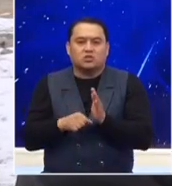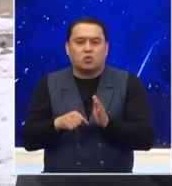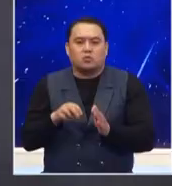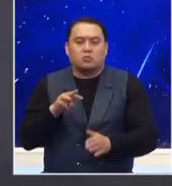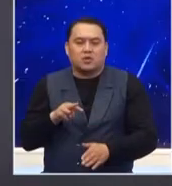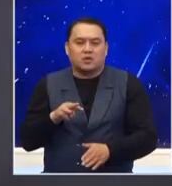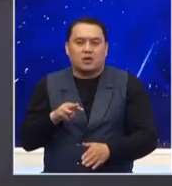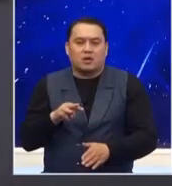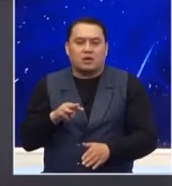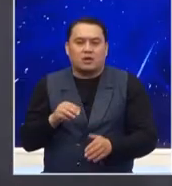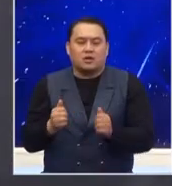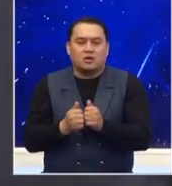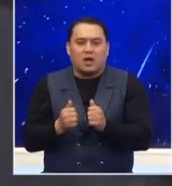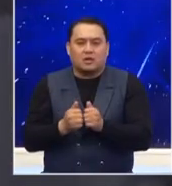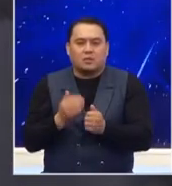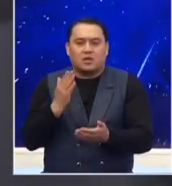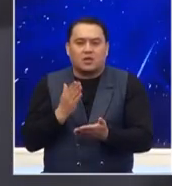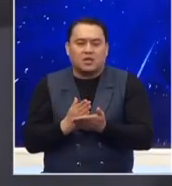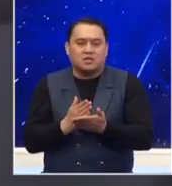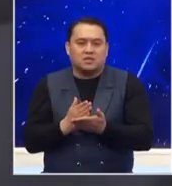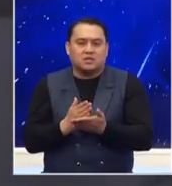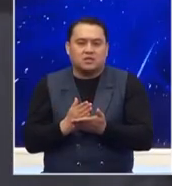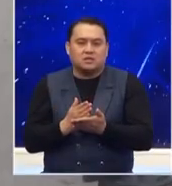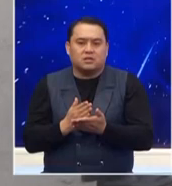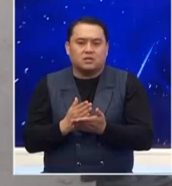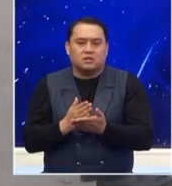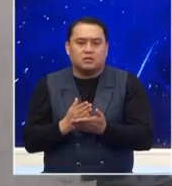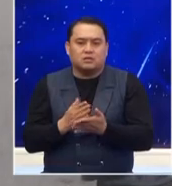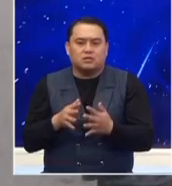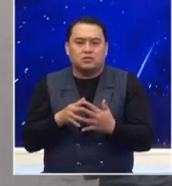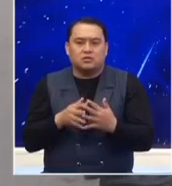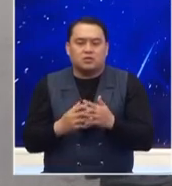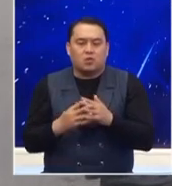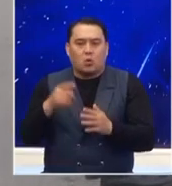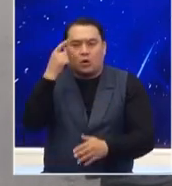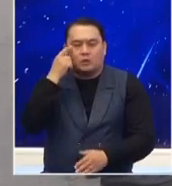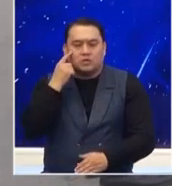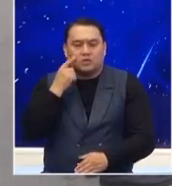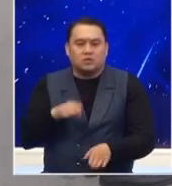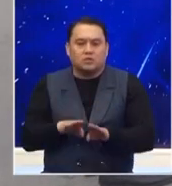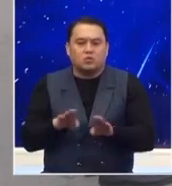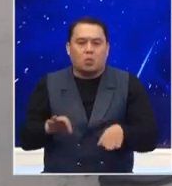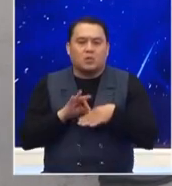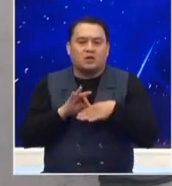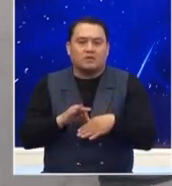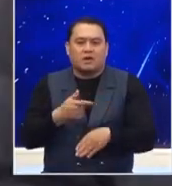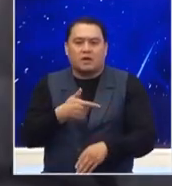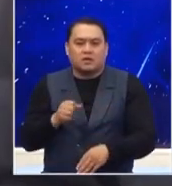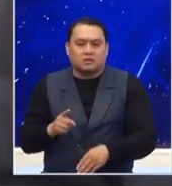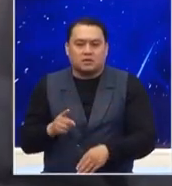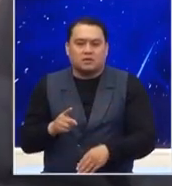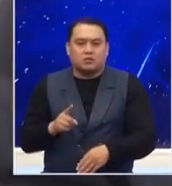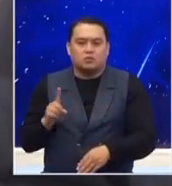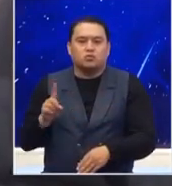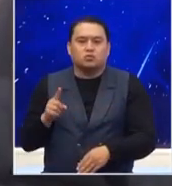уровнем моря. Рядом, как вы знаете, с Талдыкурганом находится поселок Балпыкпи, где также была проведена газификация.